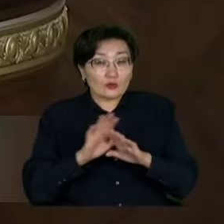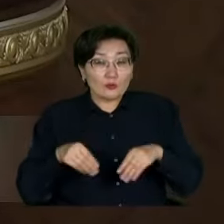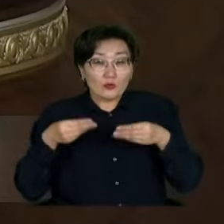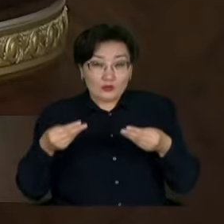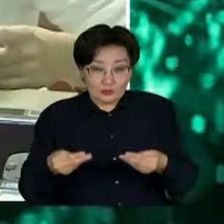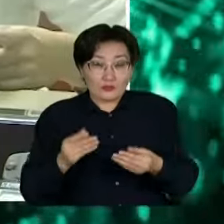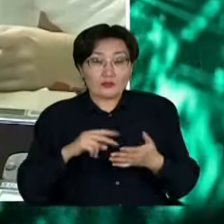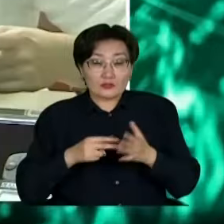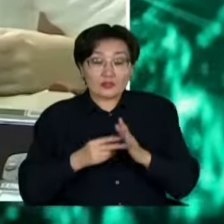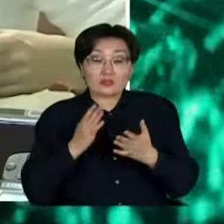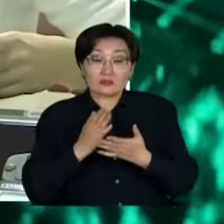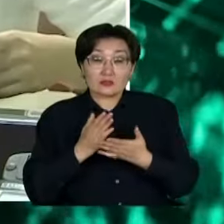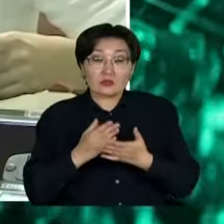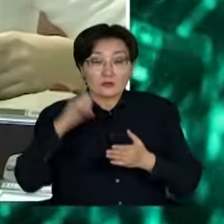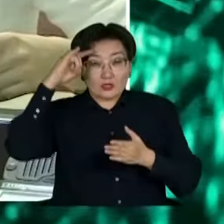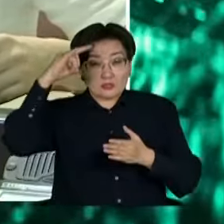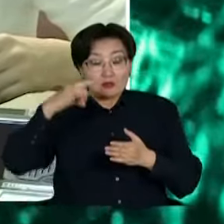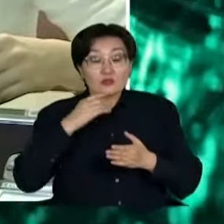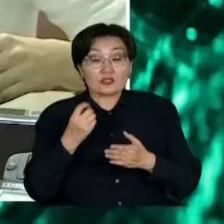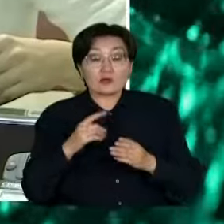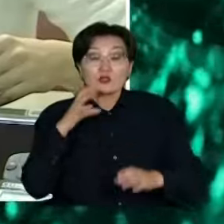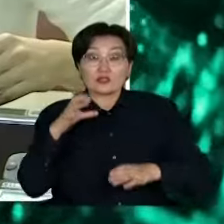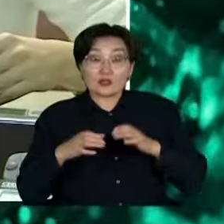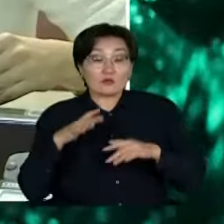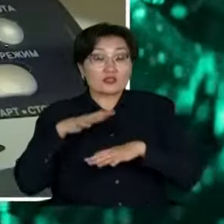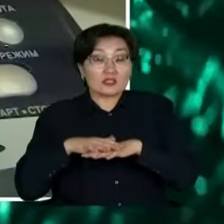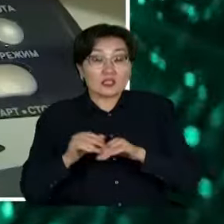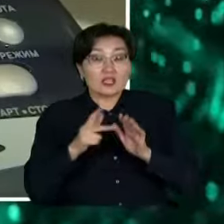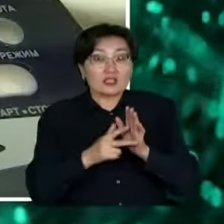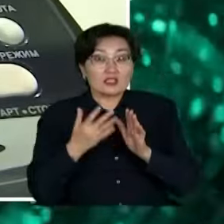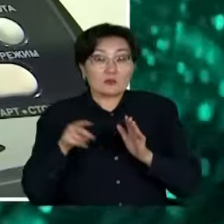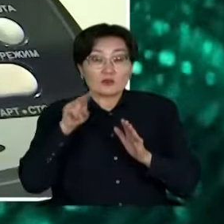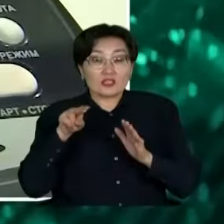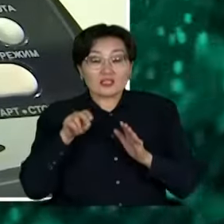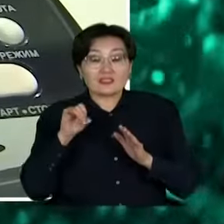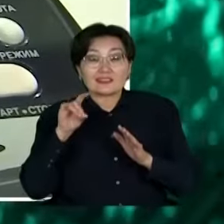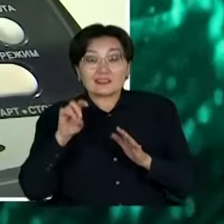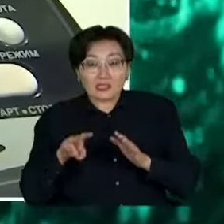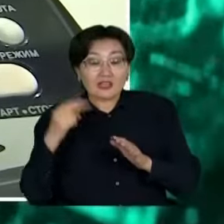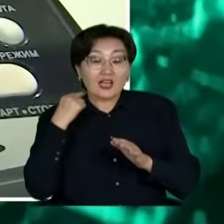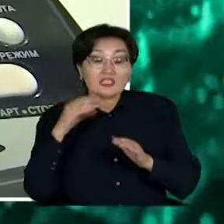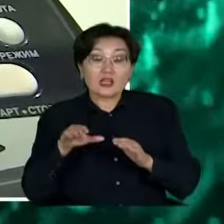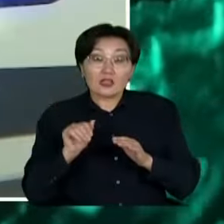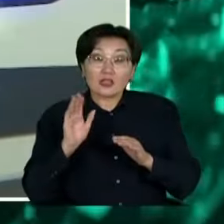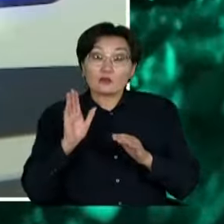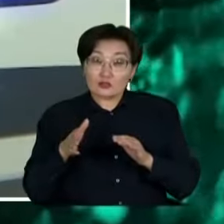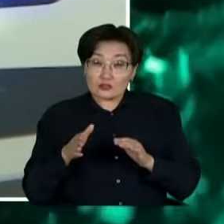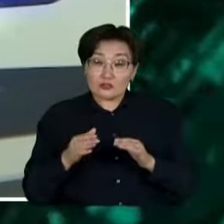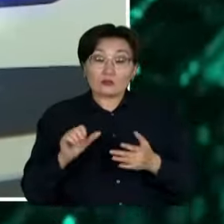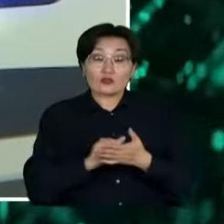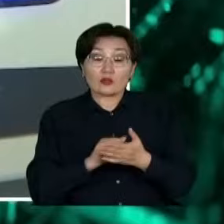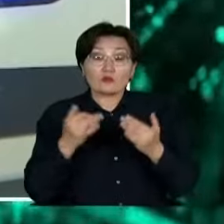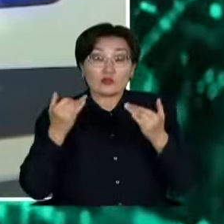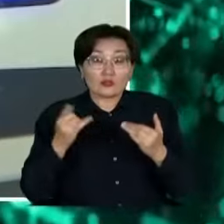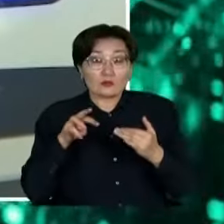беру ұсынылады. Айтпақшы, Қазақстан тағы бір халықаралық банктен 85 миллиард иен қарыз алатын болды. Осыған қатысты құжат